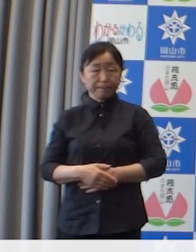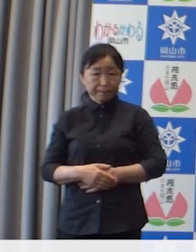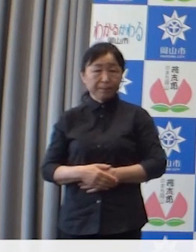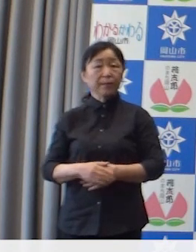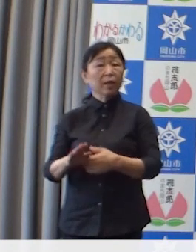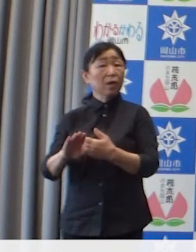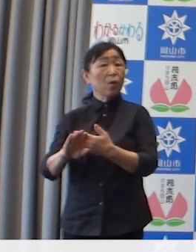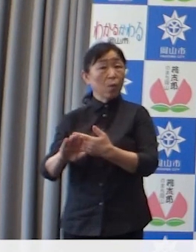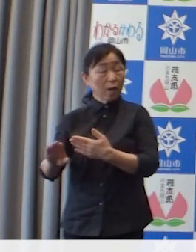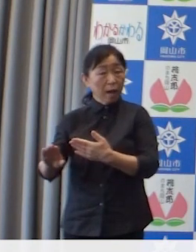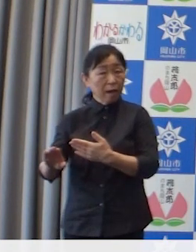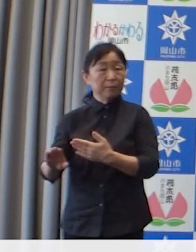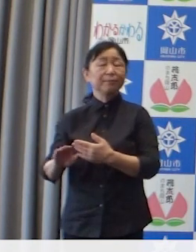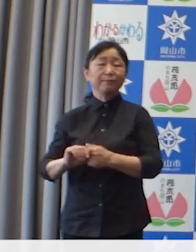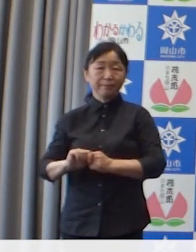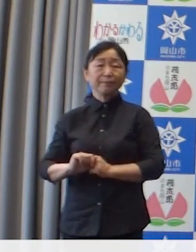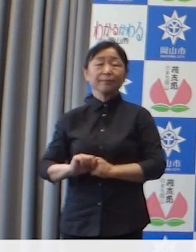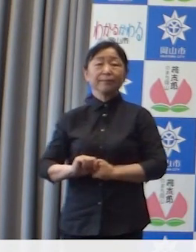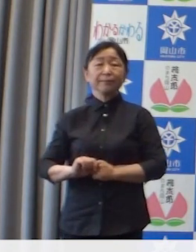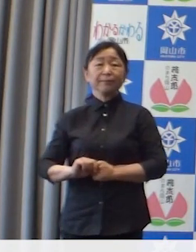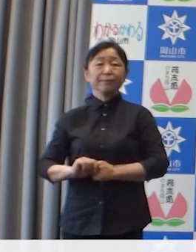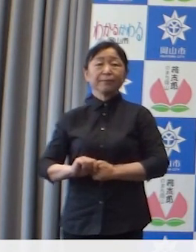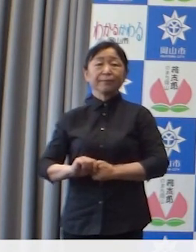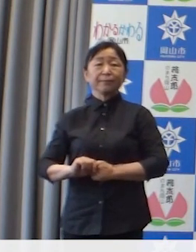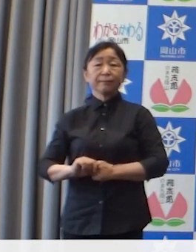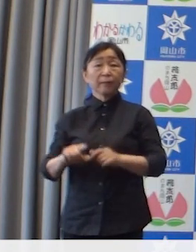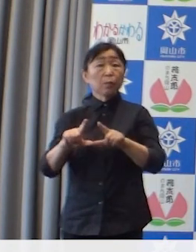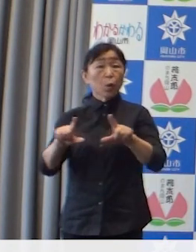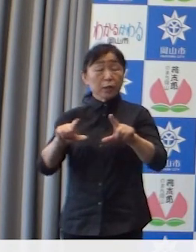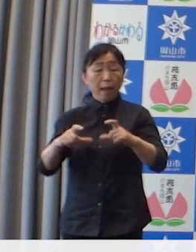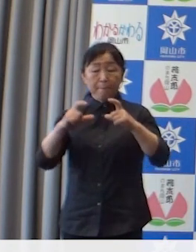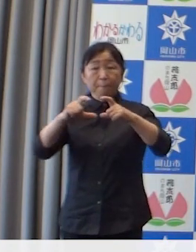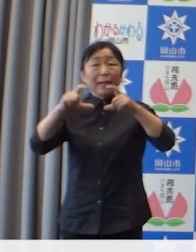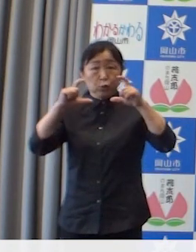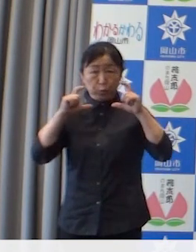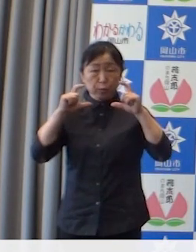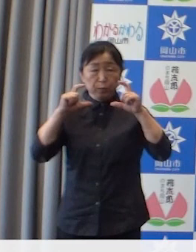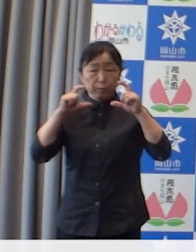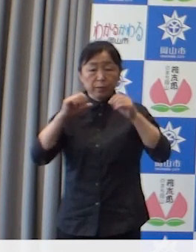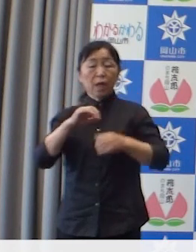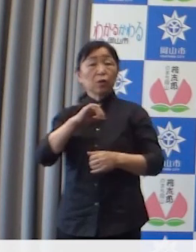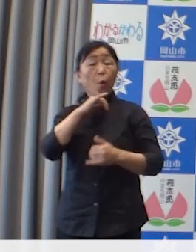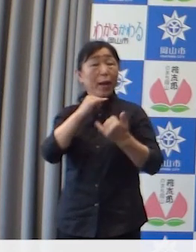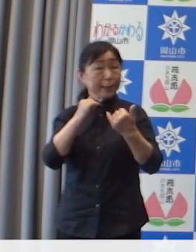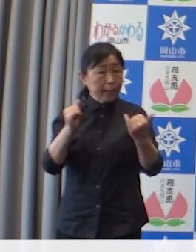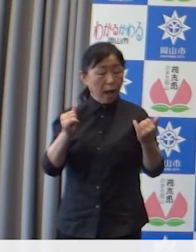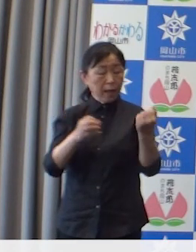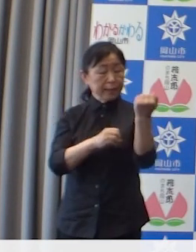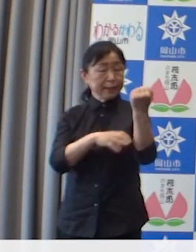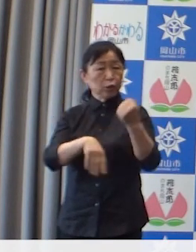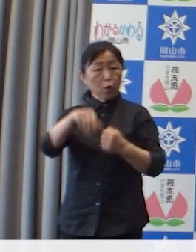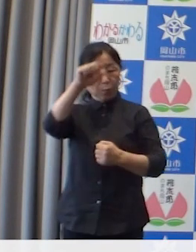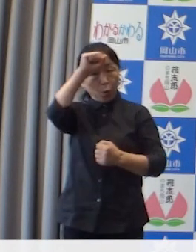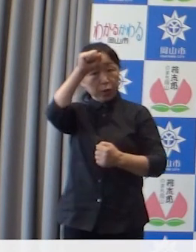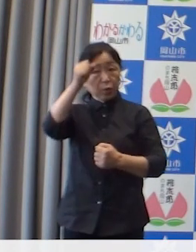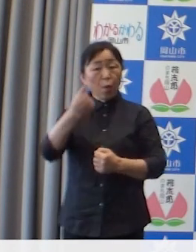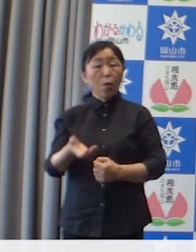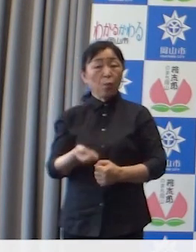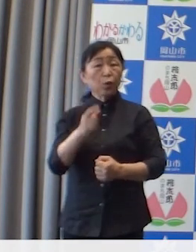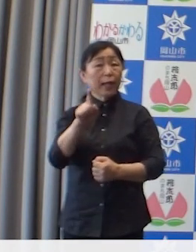その他もちろんマスクの着用など、高齢者や基礎疾患をお持ちの